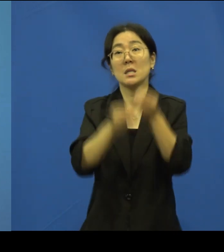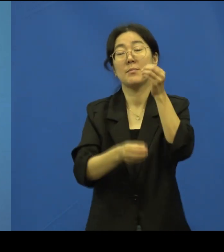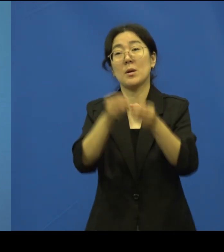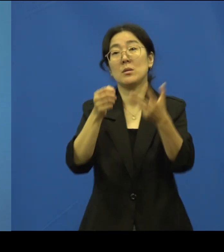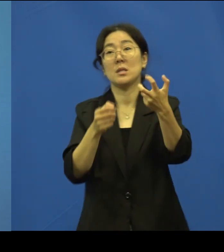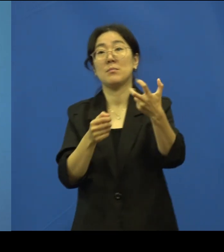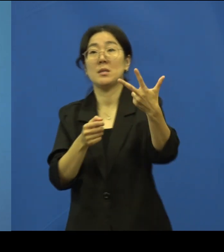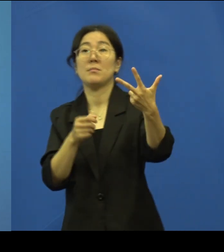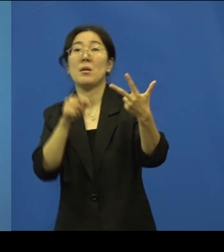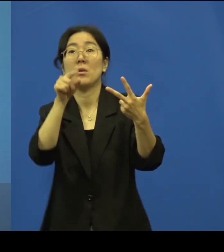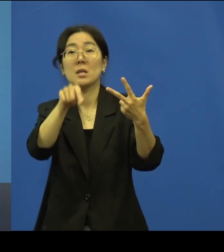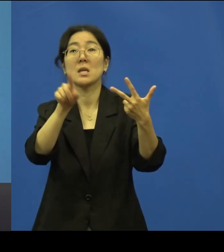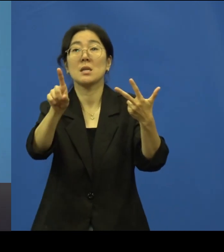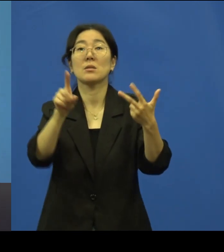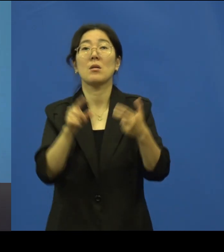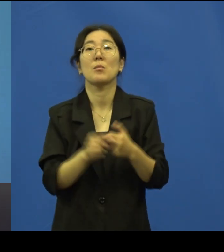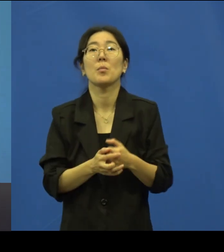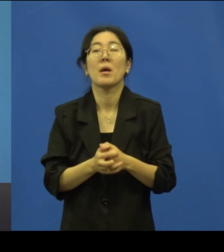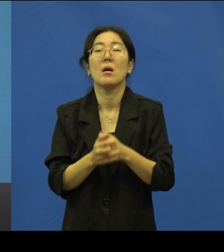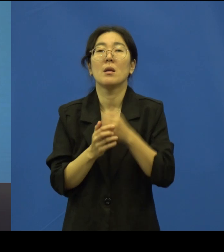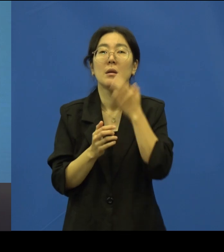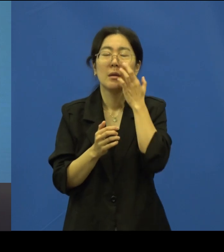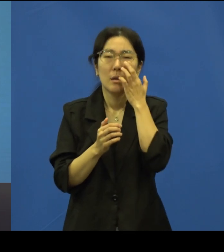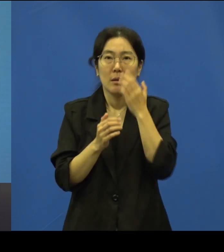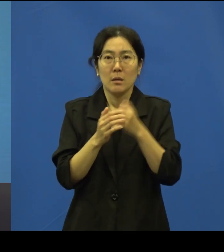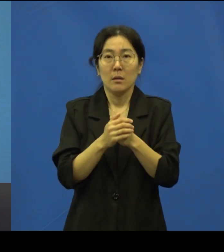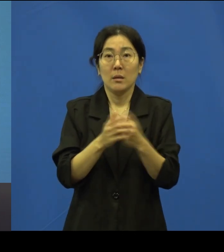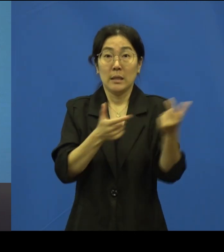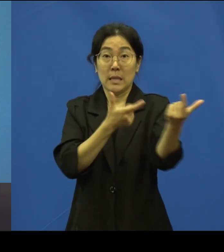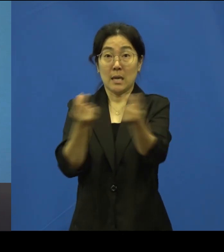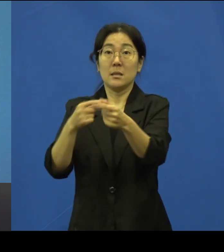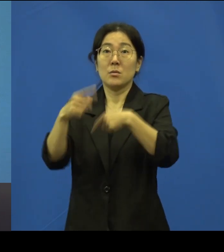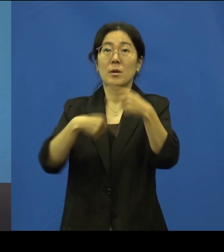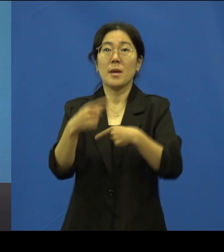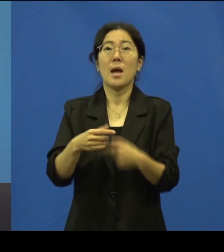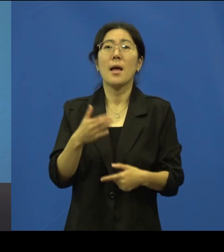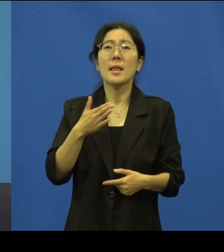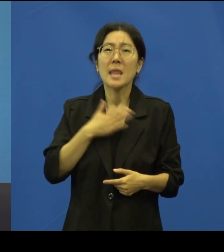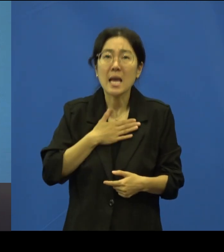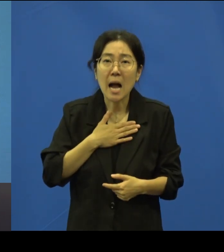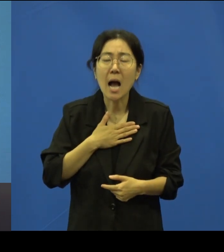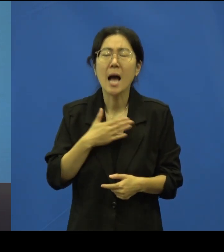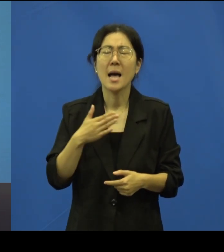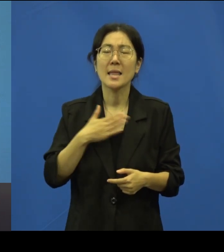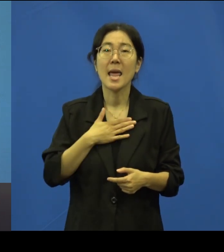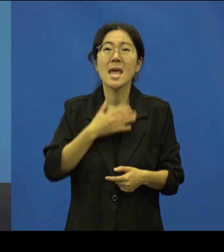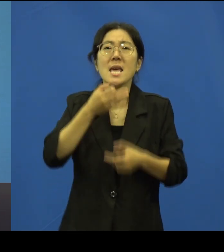77편 1절을 한번 구절을 다 같이 읽어보겠습니다. 시작.